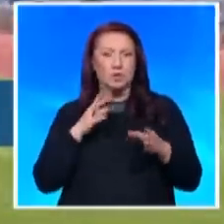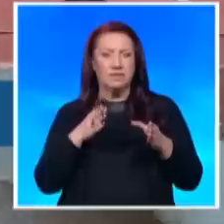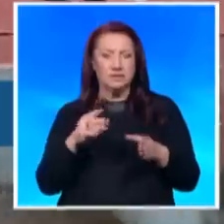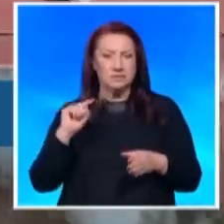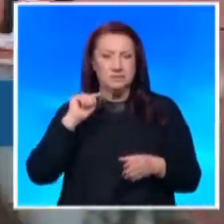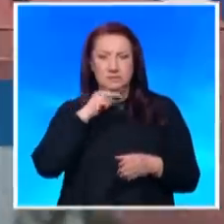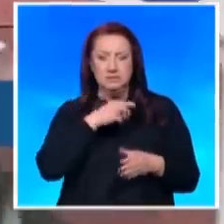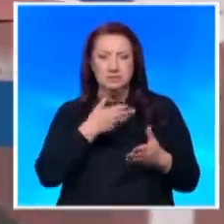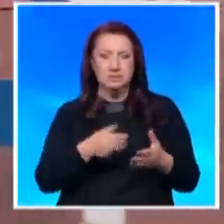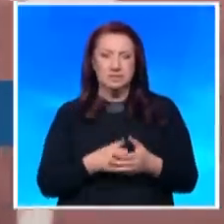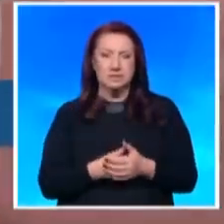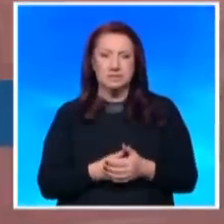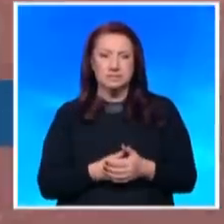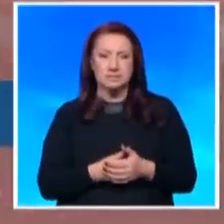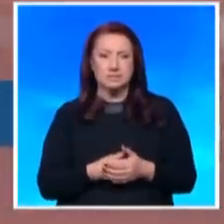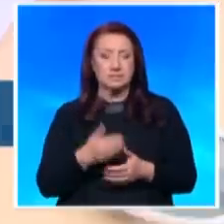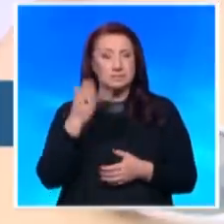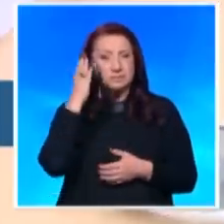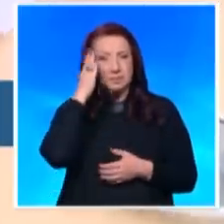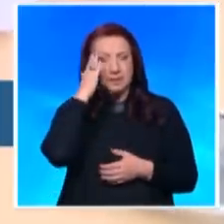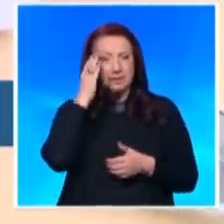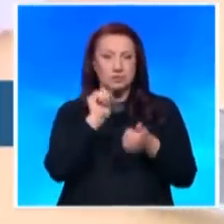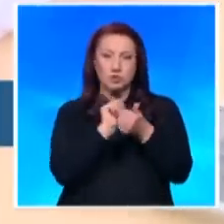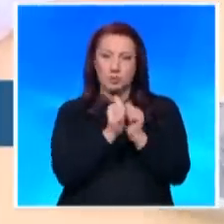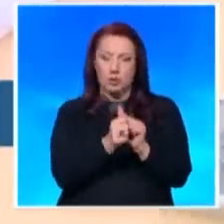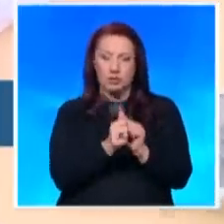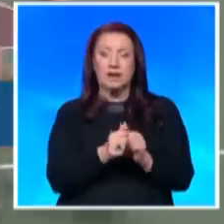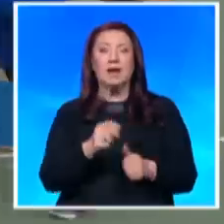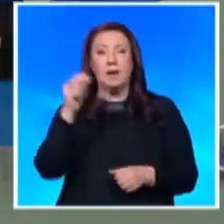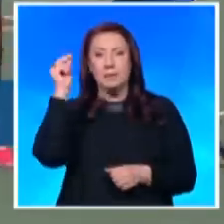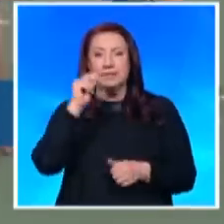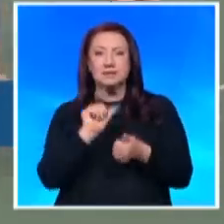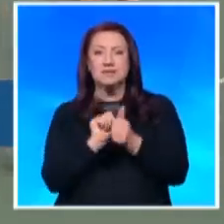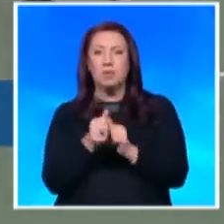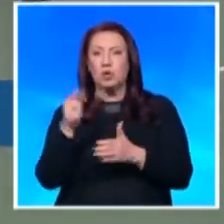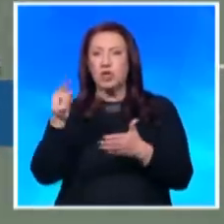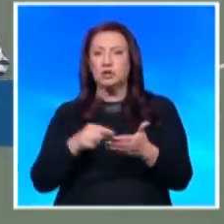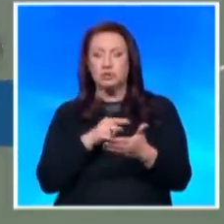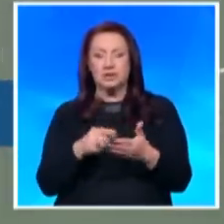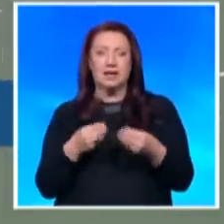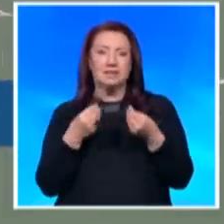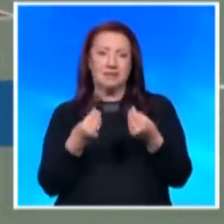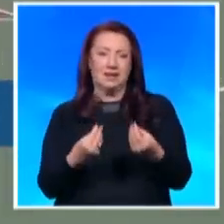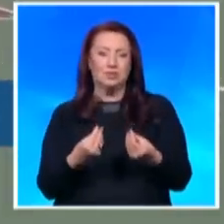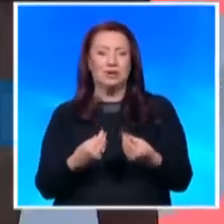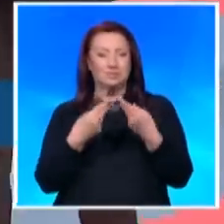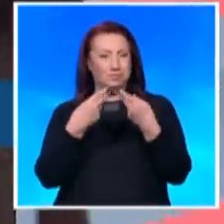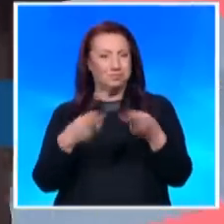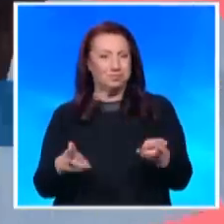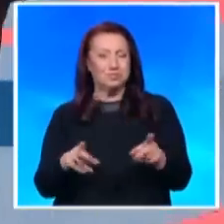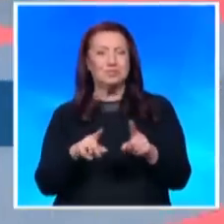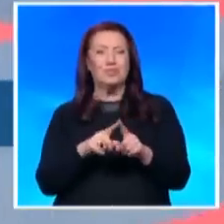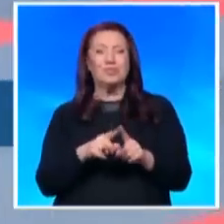Министерството на спорта и Българския спортен тотализатор дадоха старт на инициативата Добрият пример хаштаг спортувам. BTV е партньор